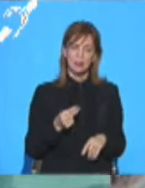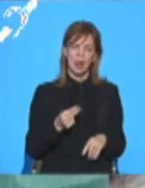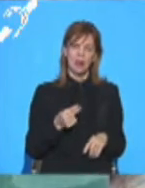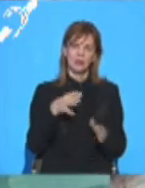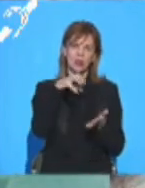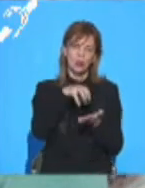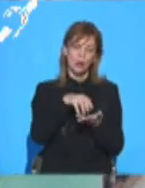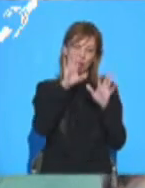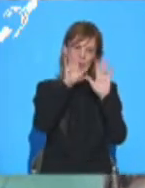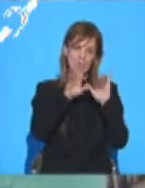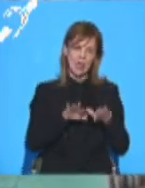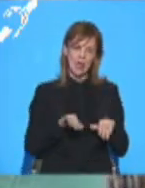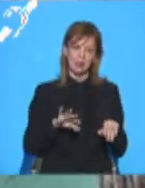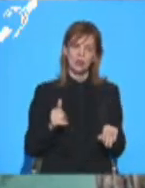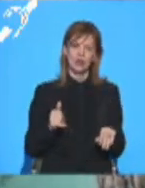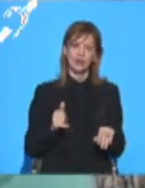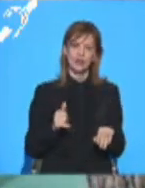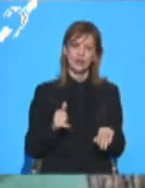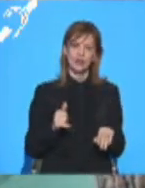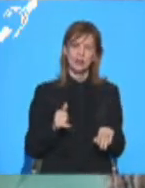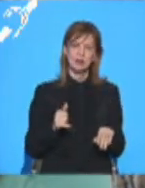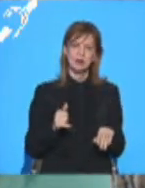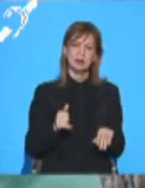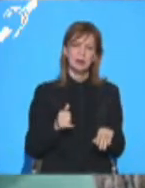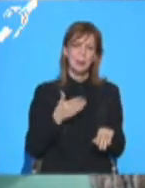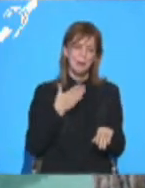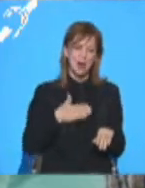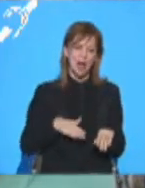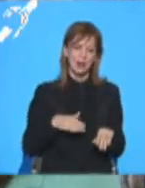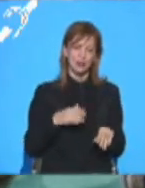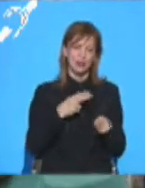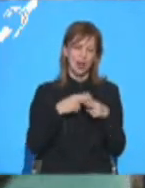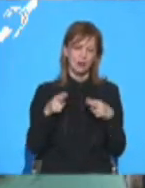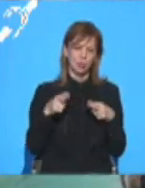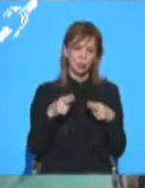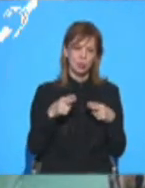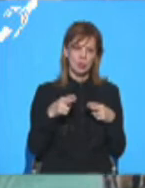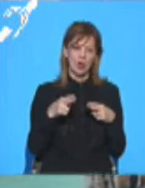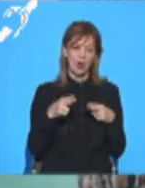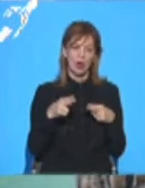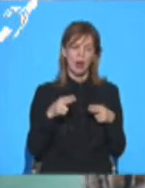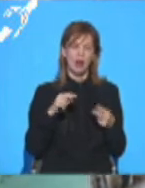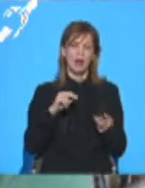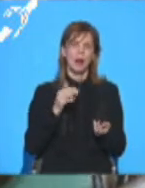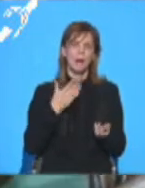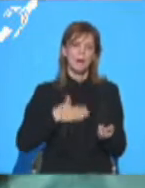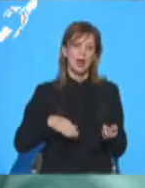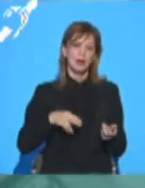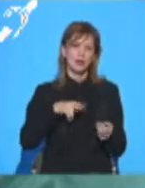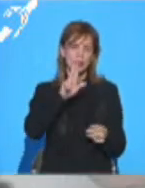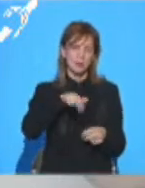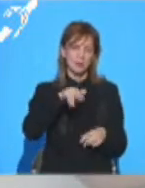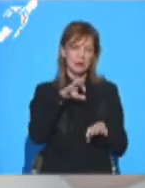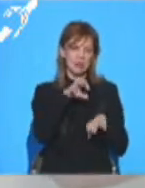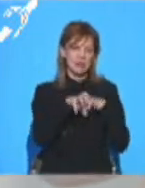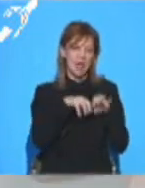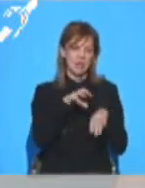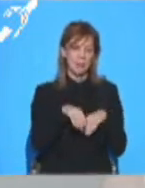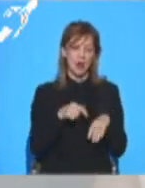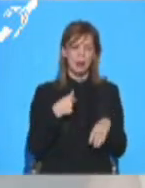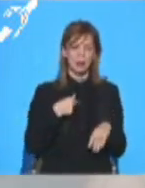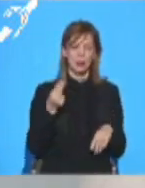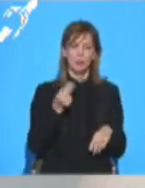peisaje de iarnă, dar în general am desenat peisaje din natură, eu, sau animale, tot fel de chestii.